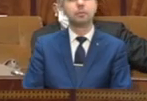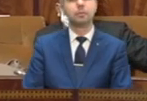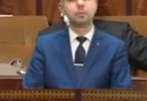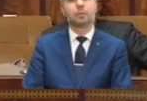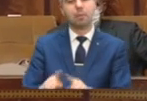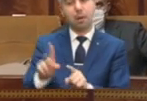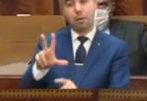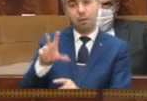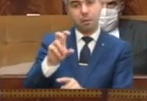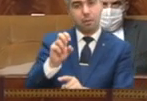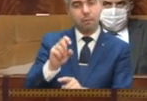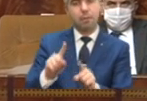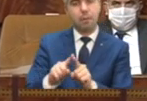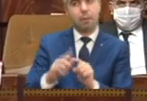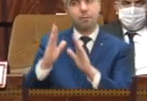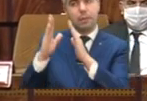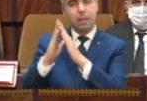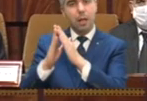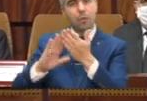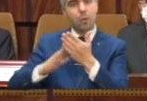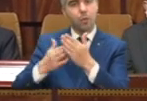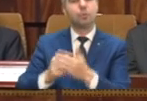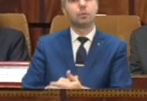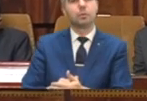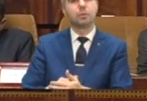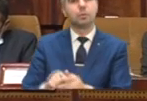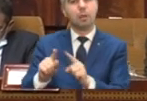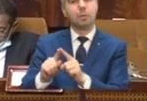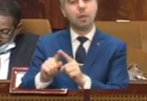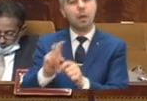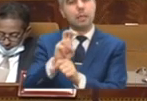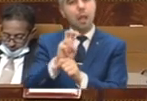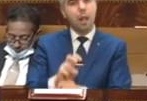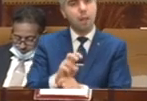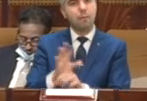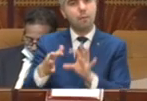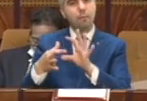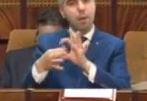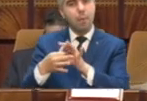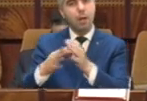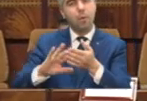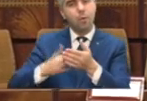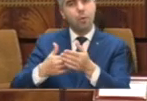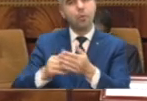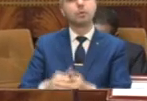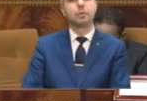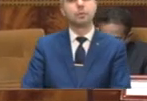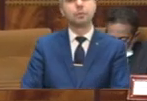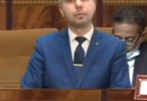وانتم كتعرفوا بأن القطاع العقاري حصل على ضمانات وقروض بنكية في إطار ضمان أكسجين وغلونس